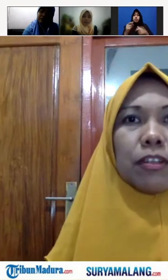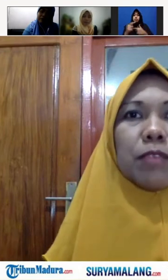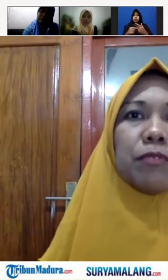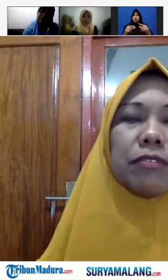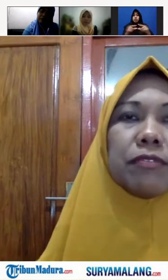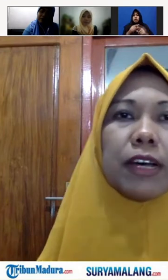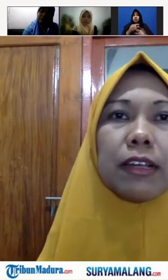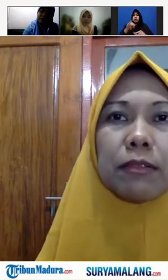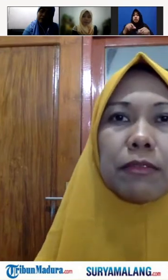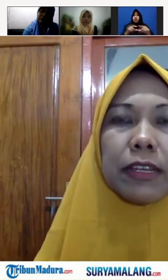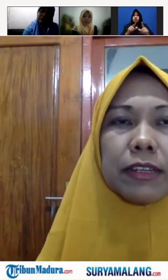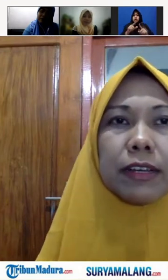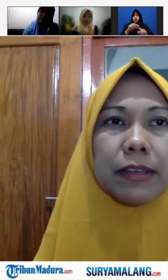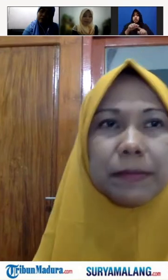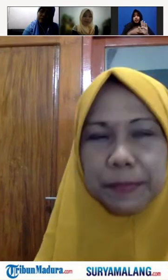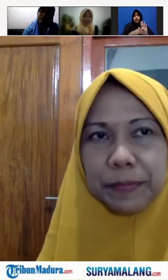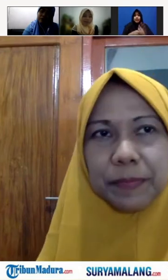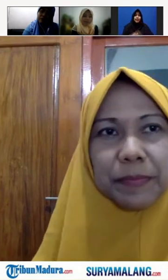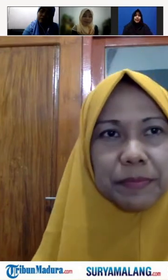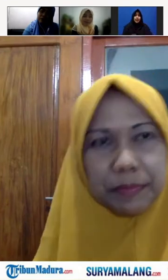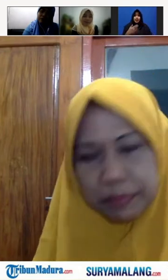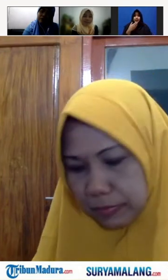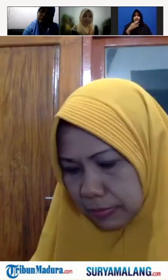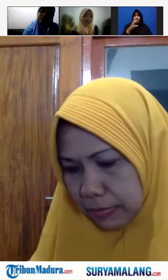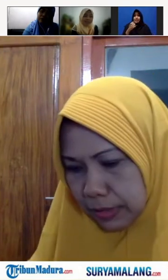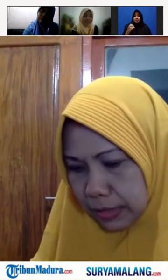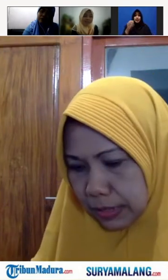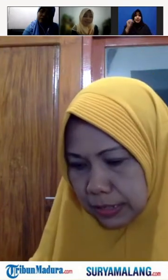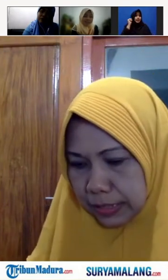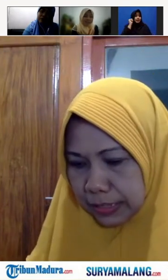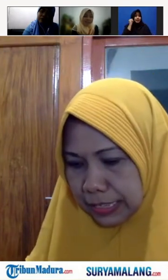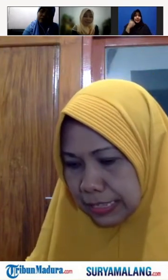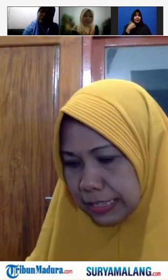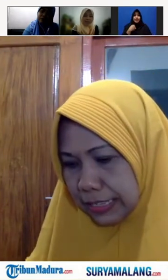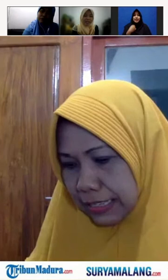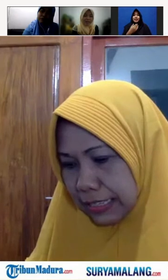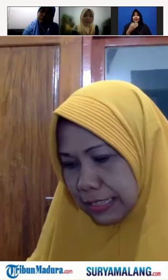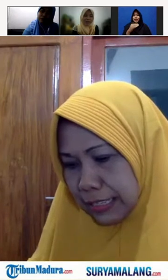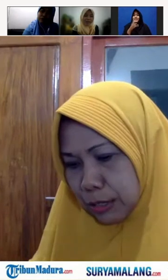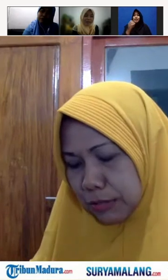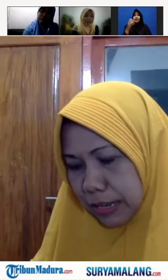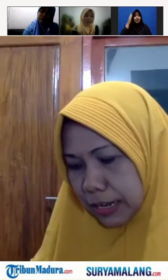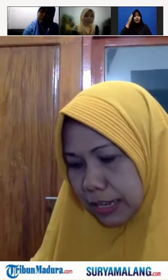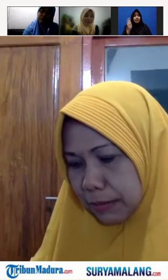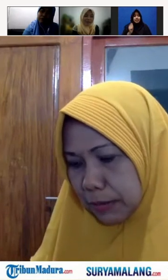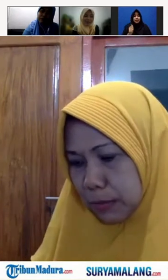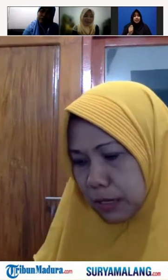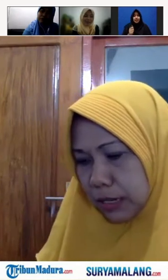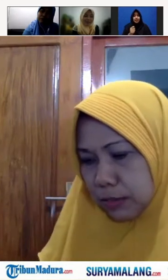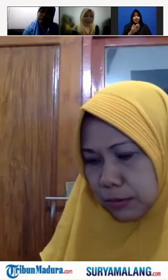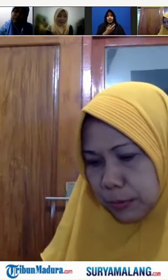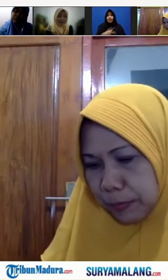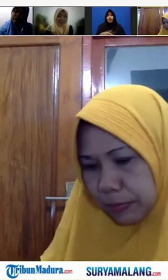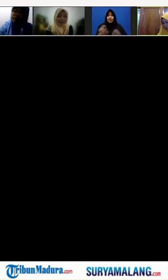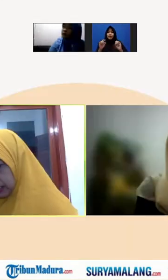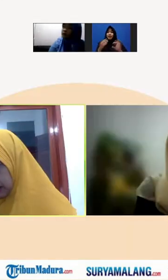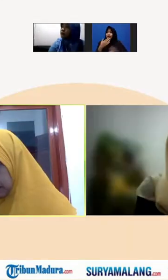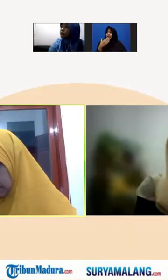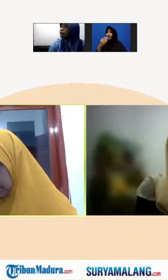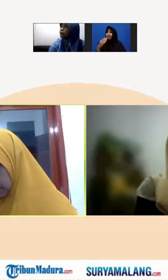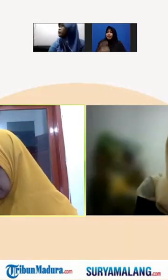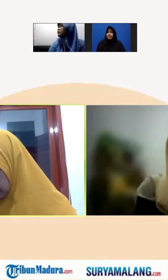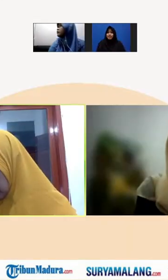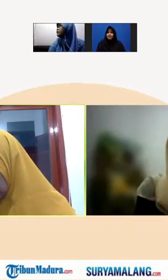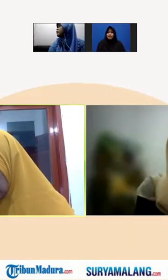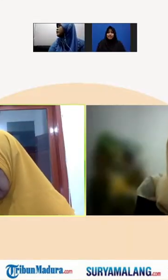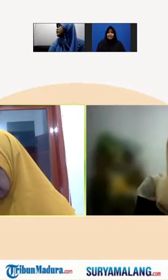Selamat sore Ibu Iva Rufaida. Sore Ibu, Assalamualaikum. Salam, wabarakatuh.